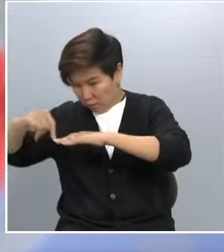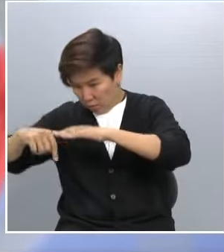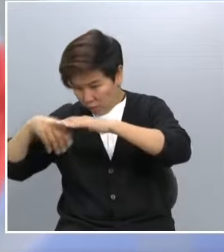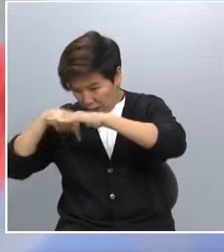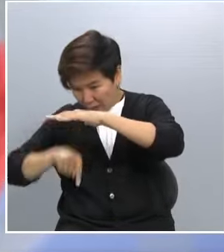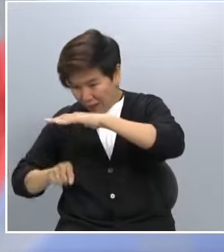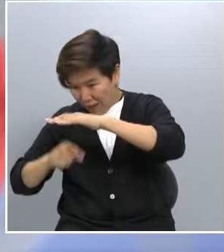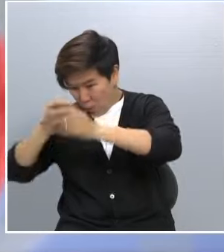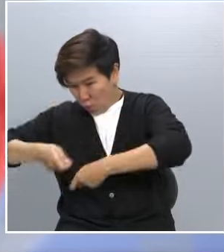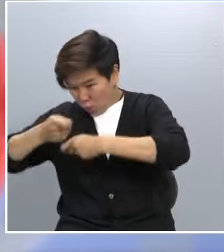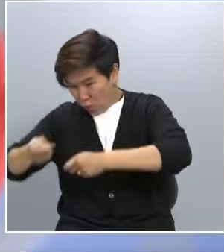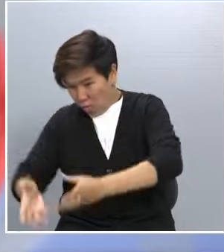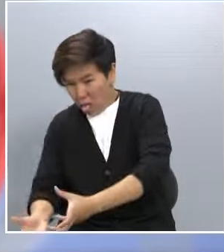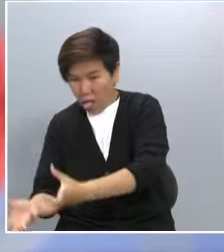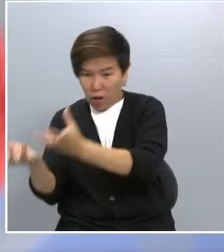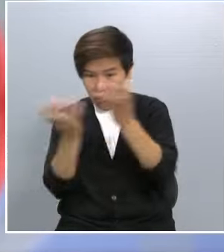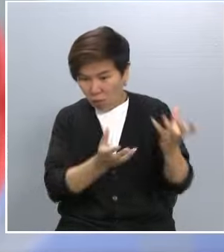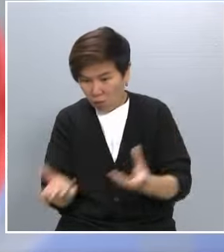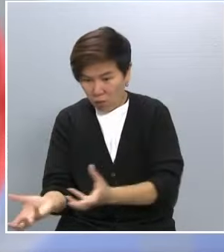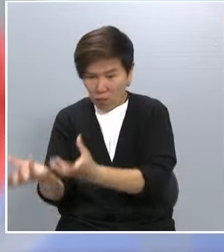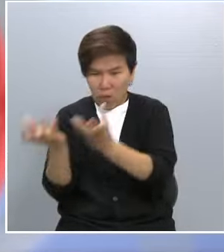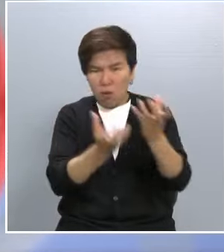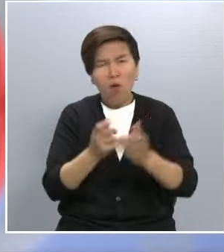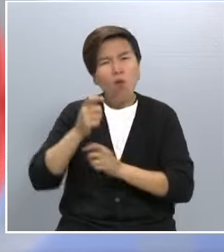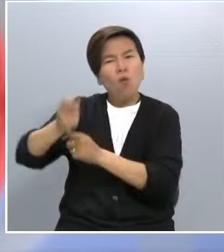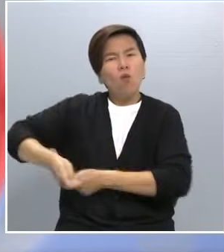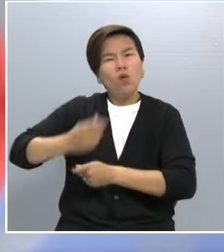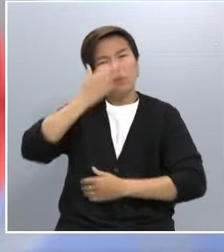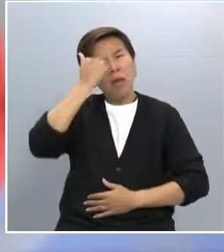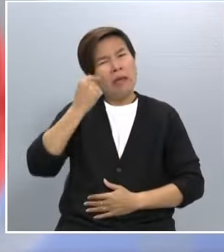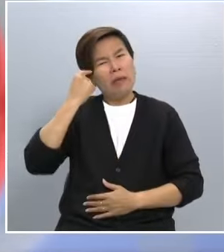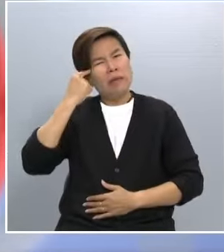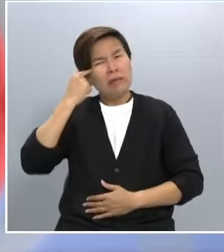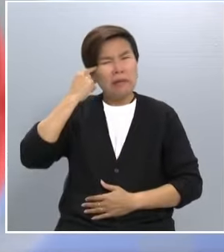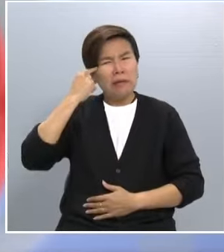ขุดมาทำไม ค่ะ งงเลยเนี่ยคุณผู้ชม